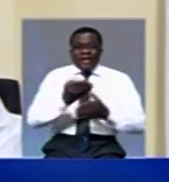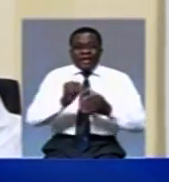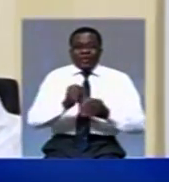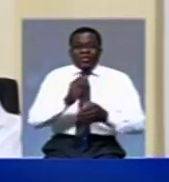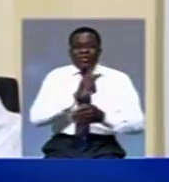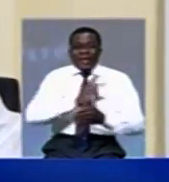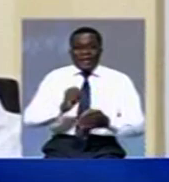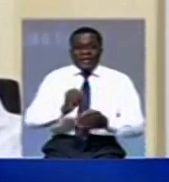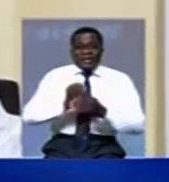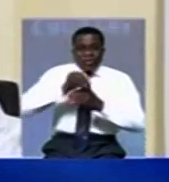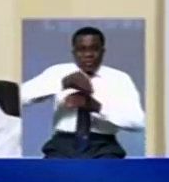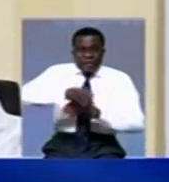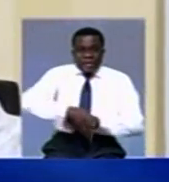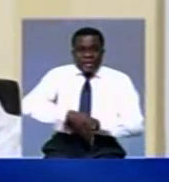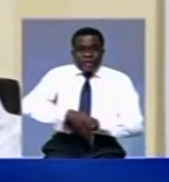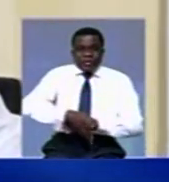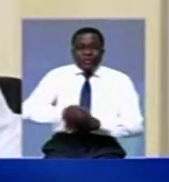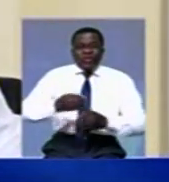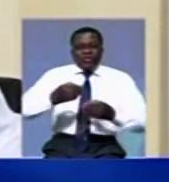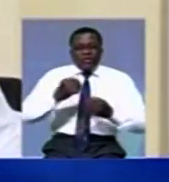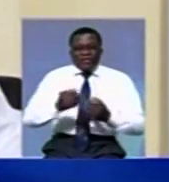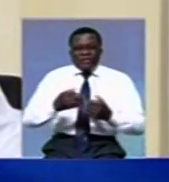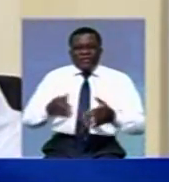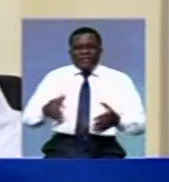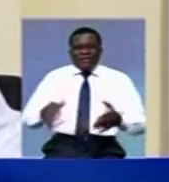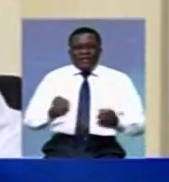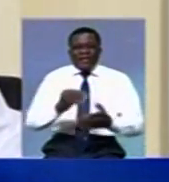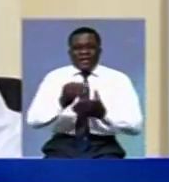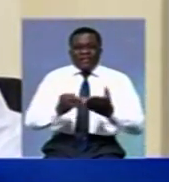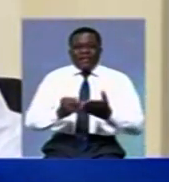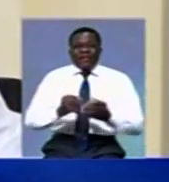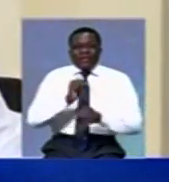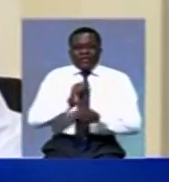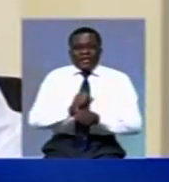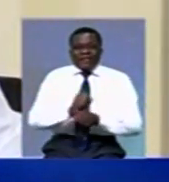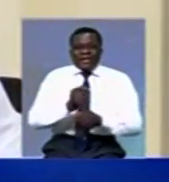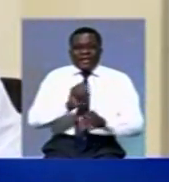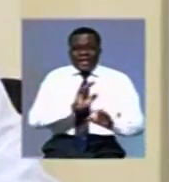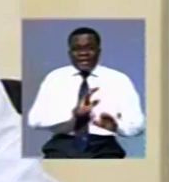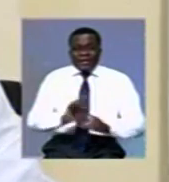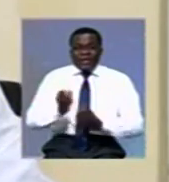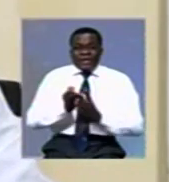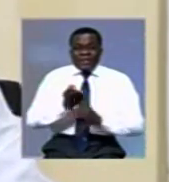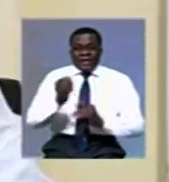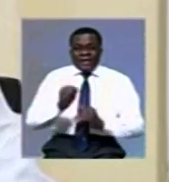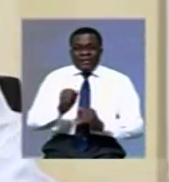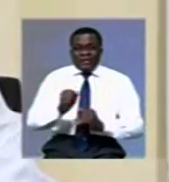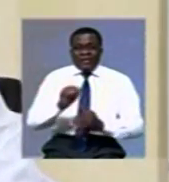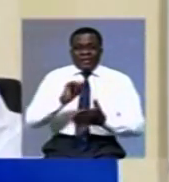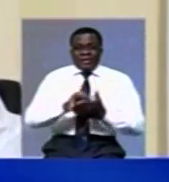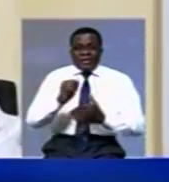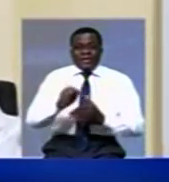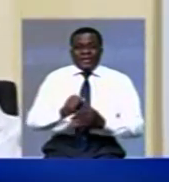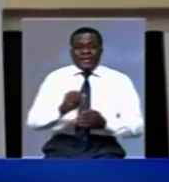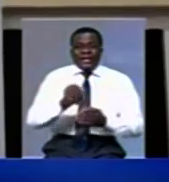contrepartie, l'obligation de liquider les factures, les prestations exécutées par